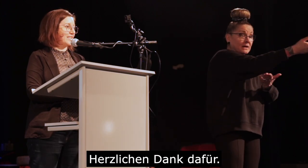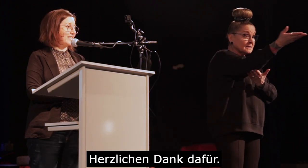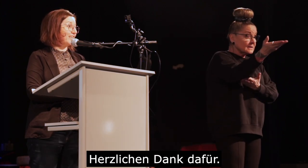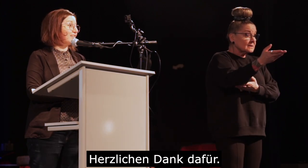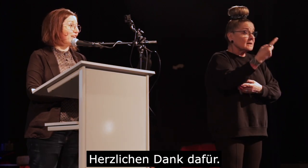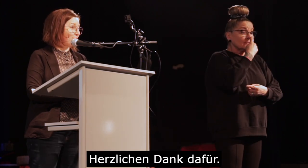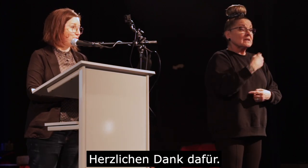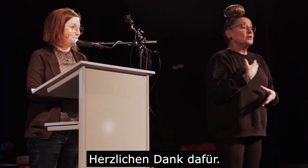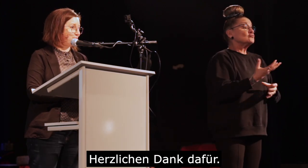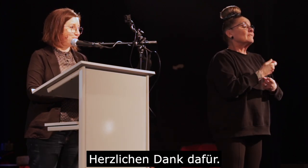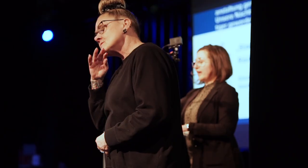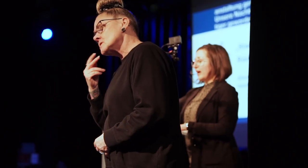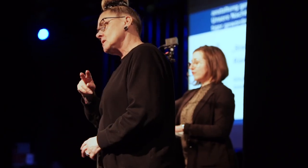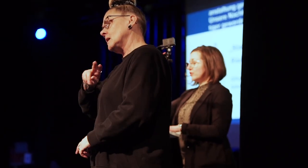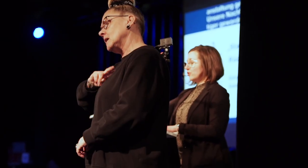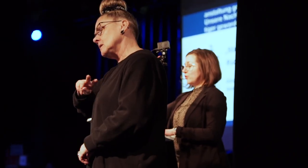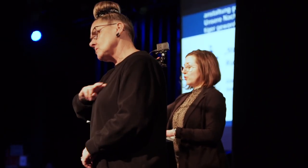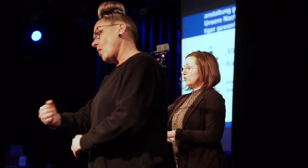geschafft. Herzlichen Dank dafür.